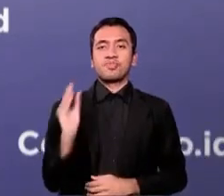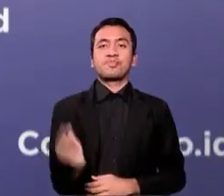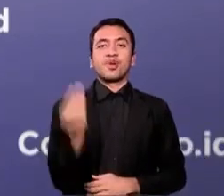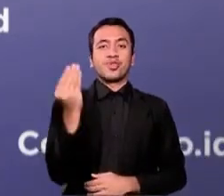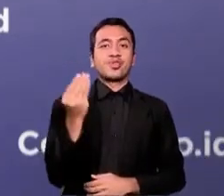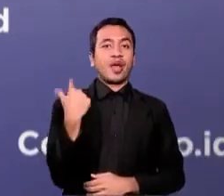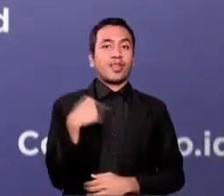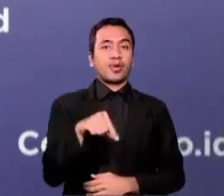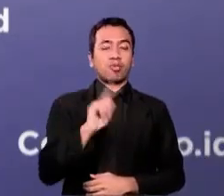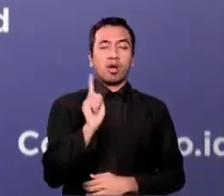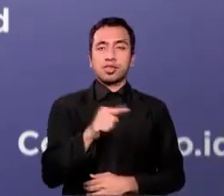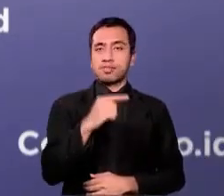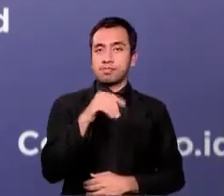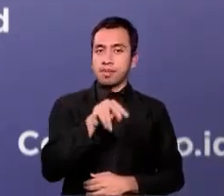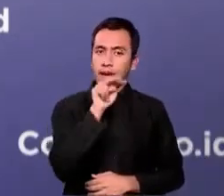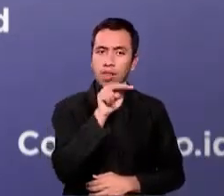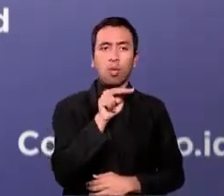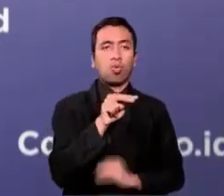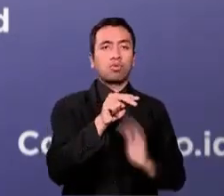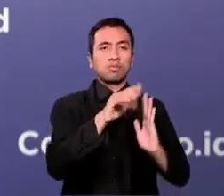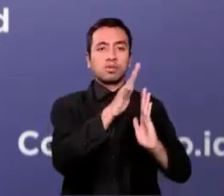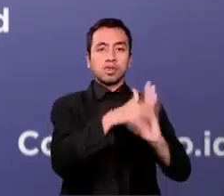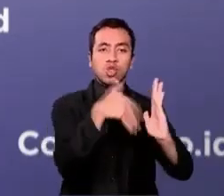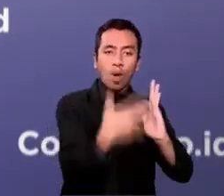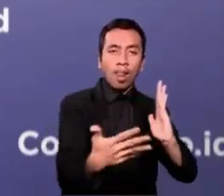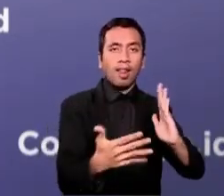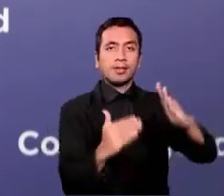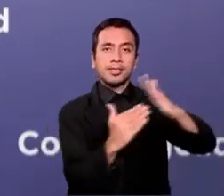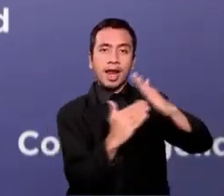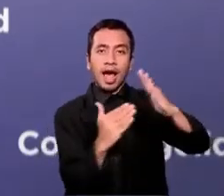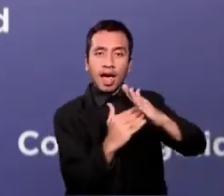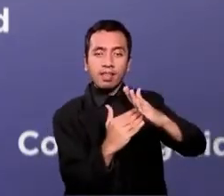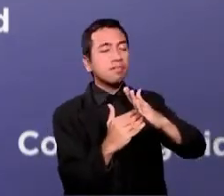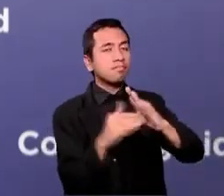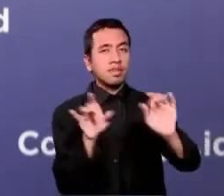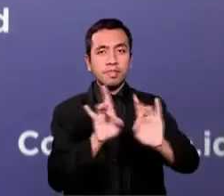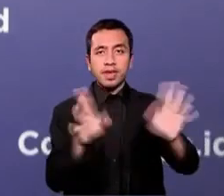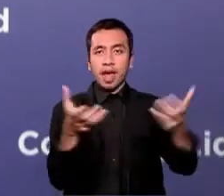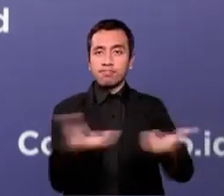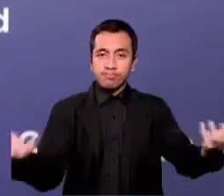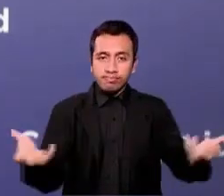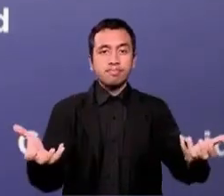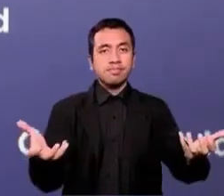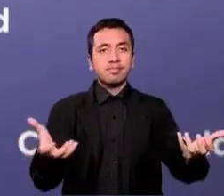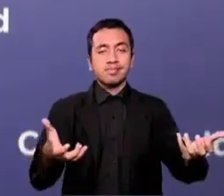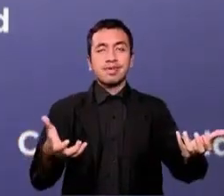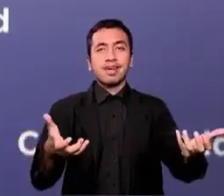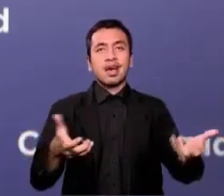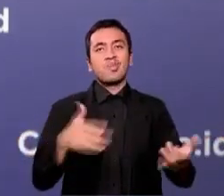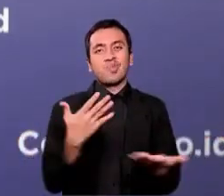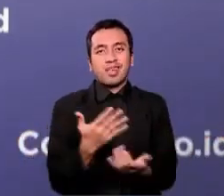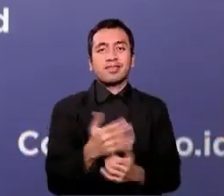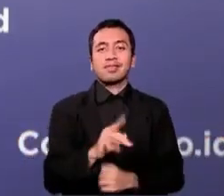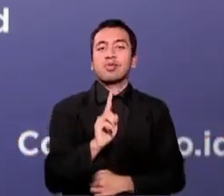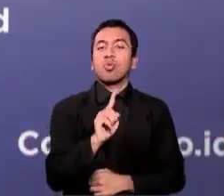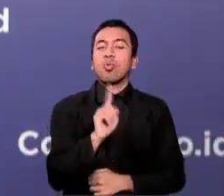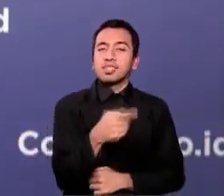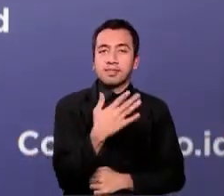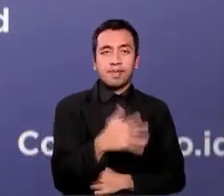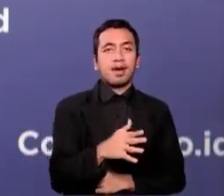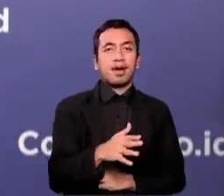berbeda bagi setiap shift untuk mengurangi kepadatan sehingga terus terjaga cetak yang aman yaitu 1-2